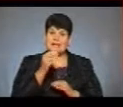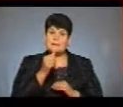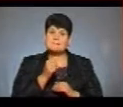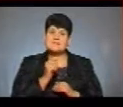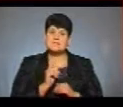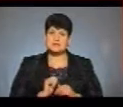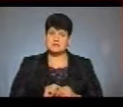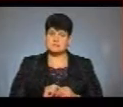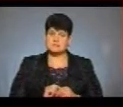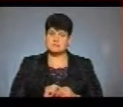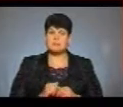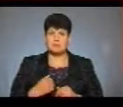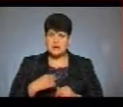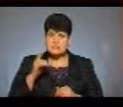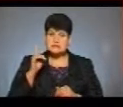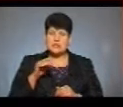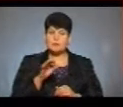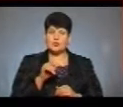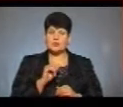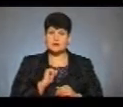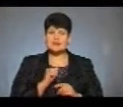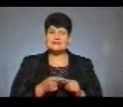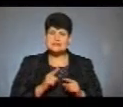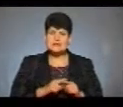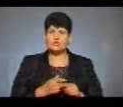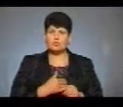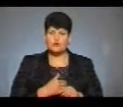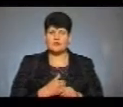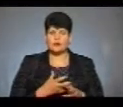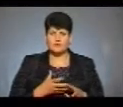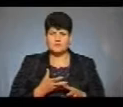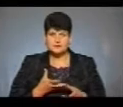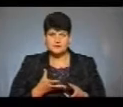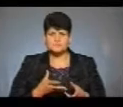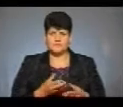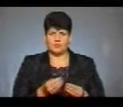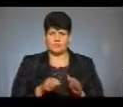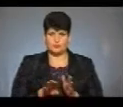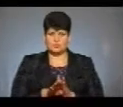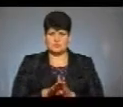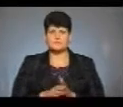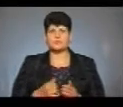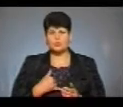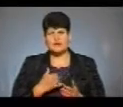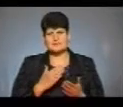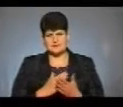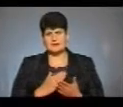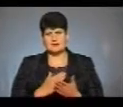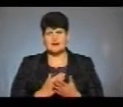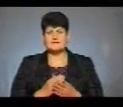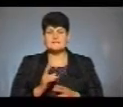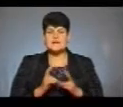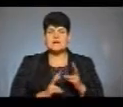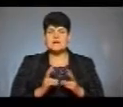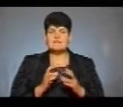тримісячної. Ми знаємо про її походження. Це добровільно примусова відпустка. Ну, скажімо, є в нас виробництва,